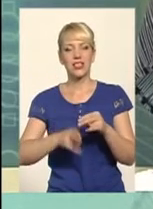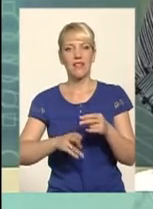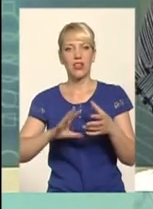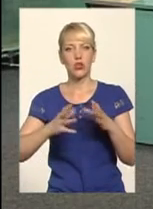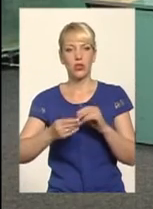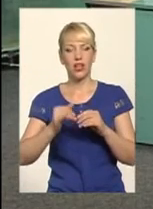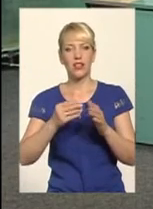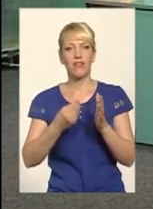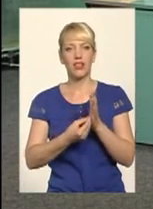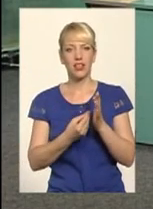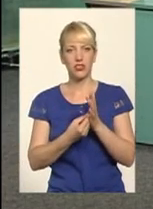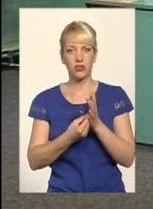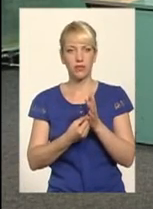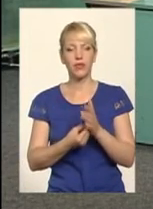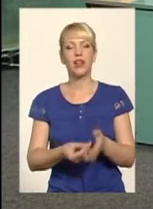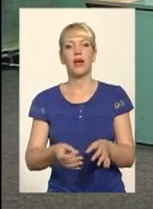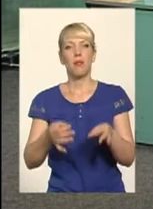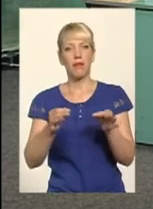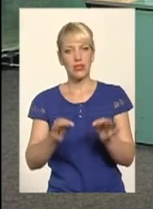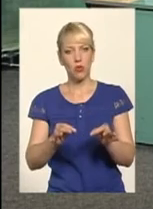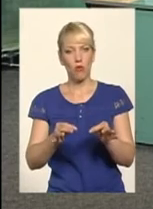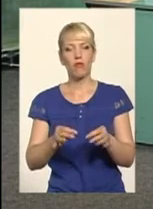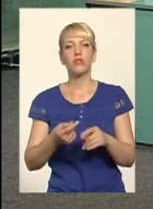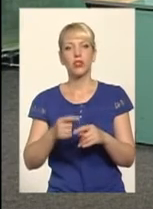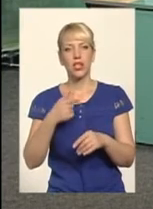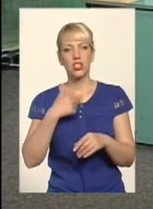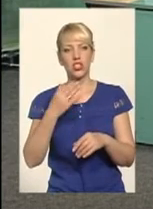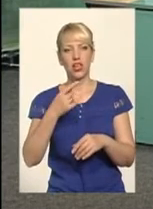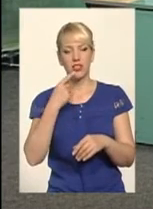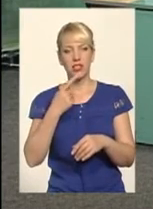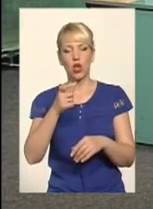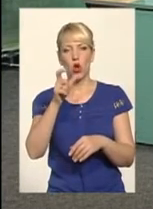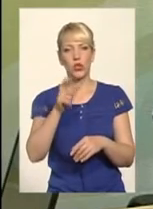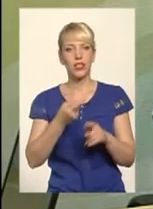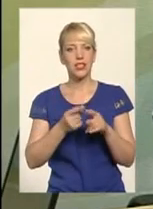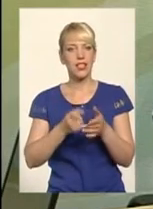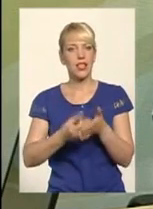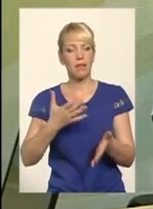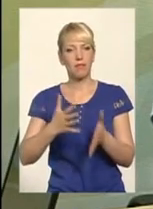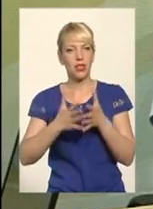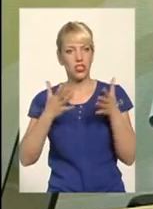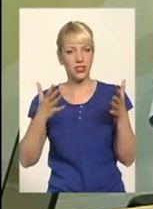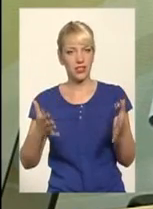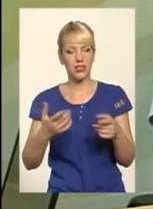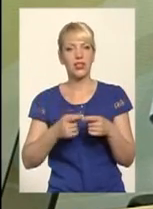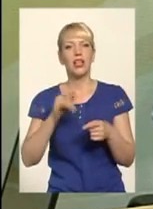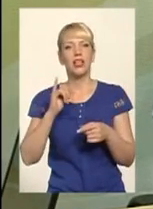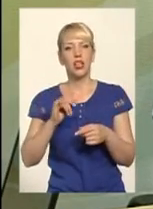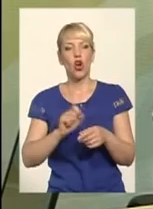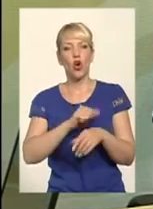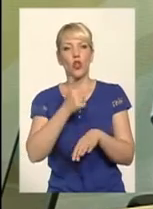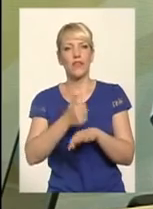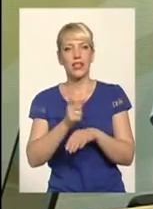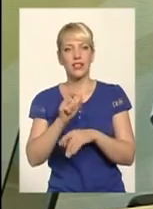вигода? Безумовно. Я ще раз наголошую, що людина – це найбільша цінність. І саме головне завдання – зберегти